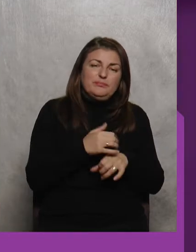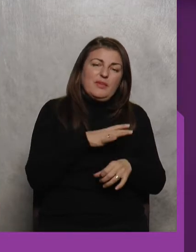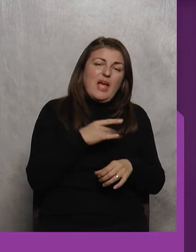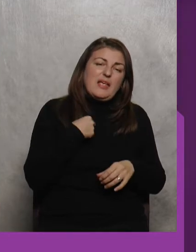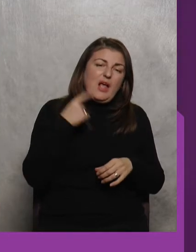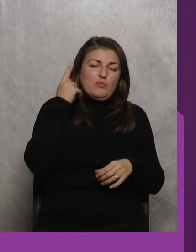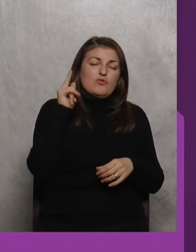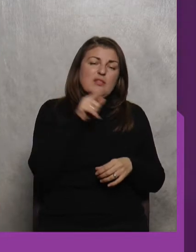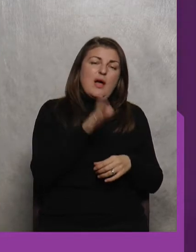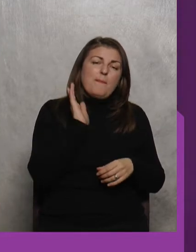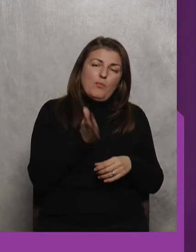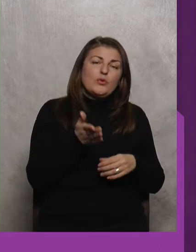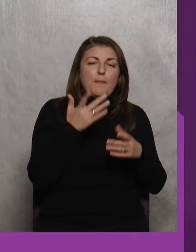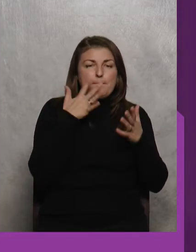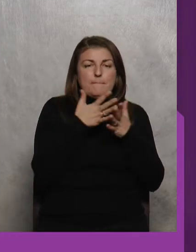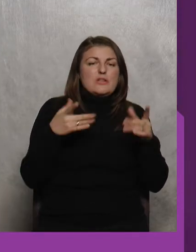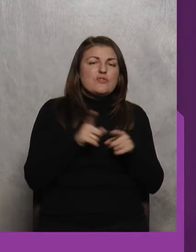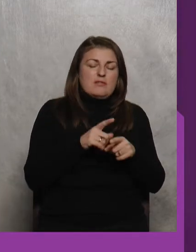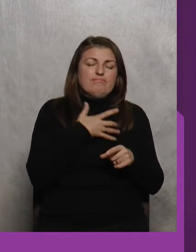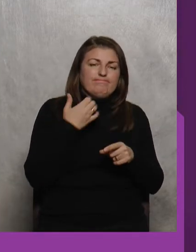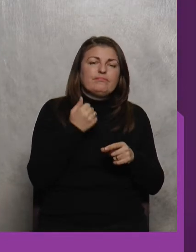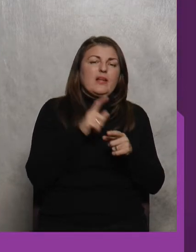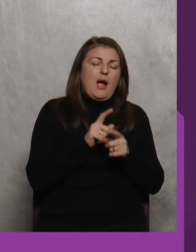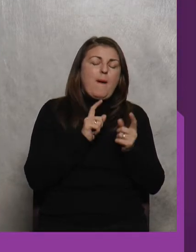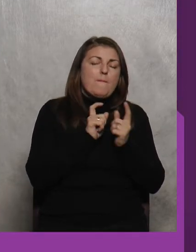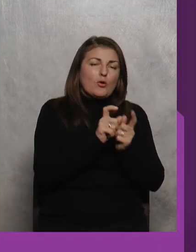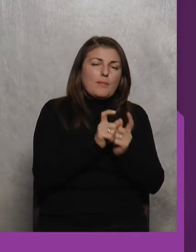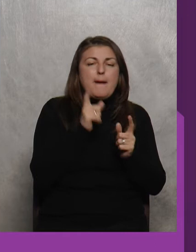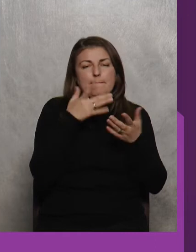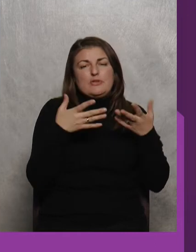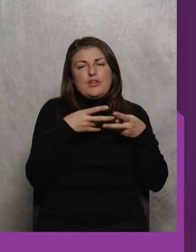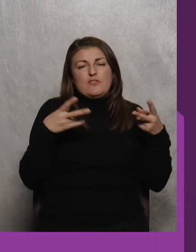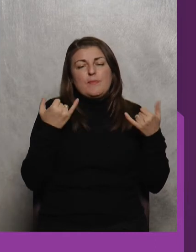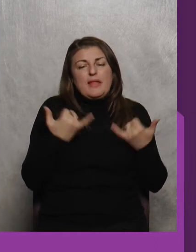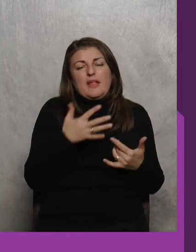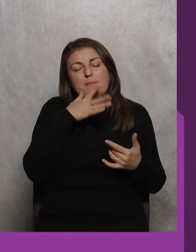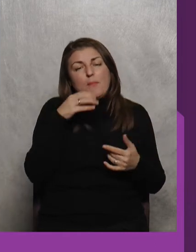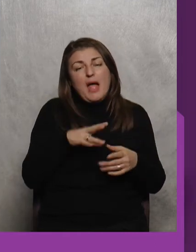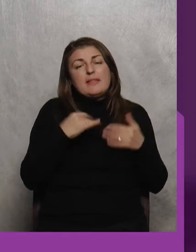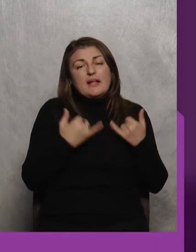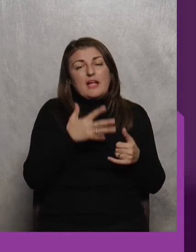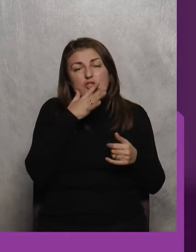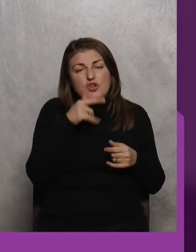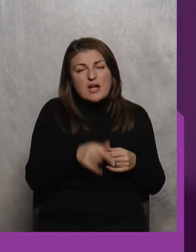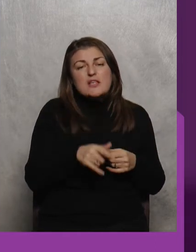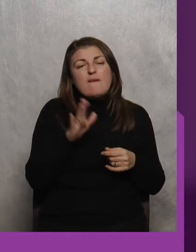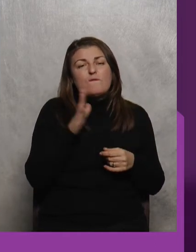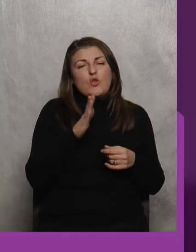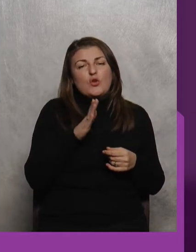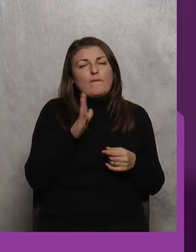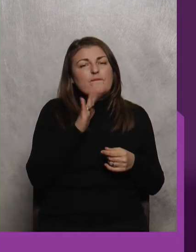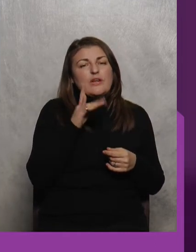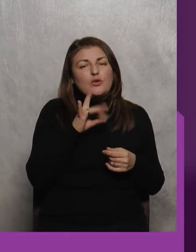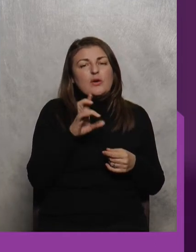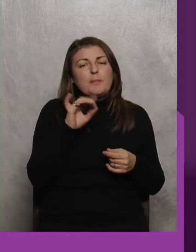я думаю, там буде вже більш запекла боротьба і більш рівна боротьба, ніж на даний момент. А на даний час